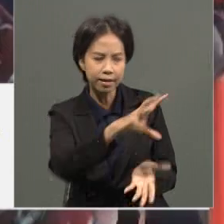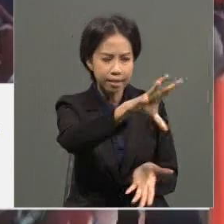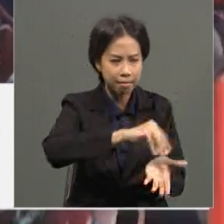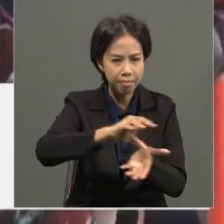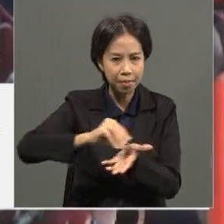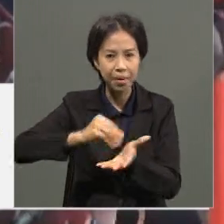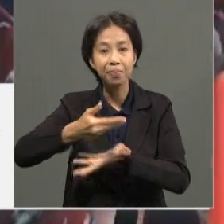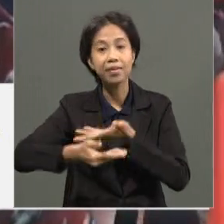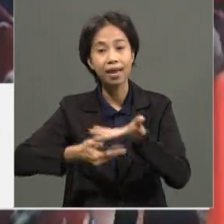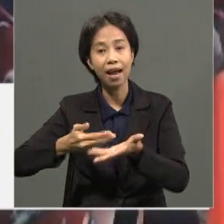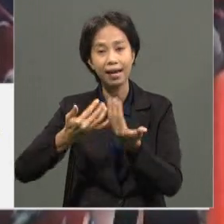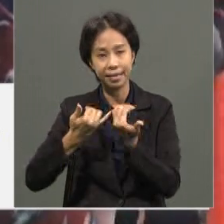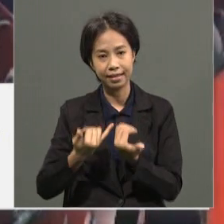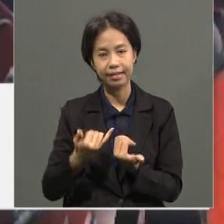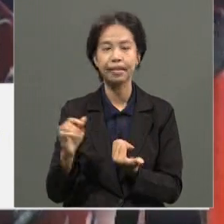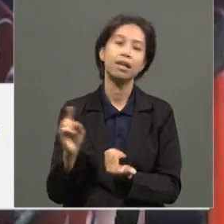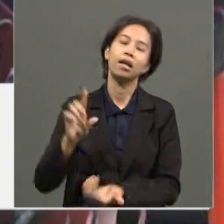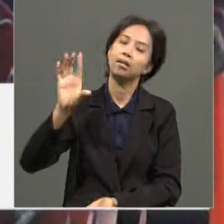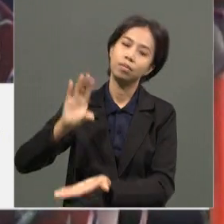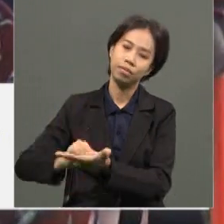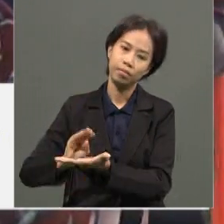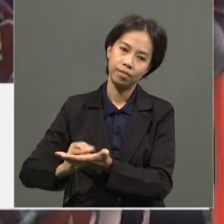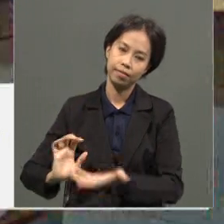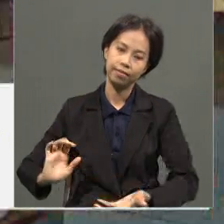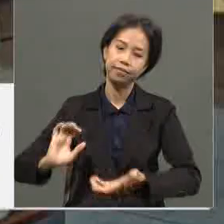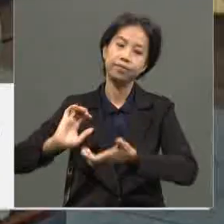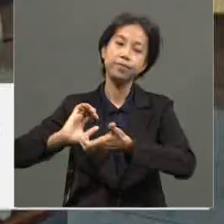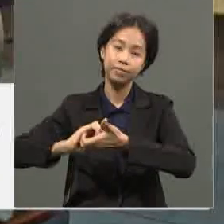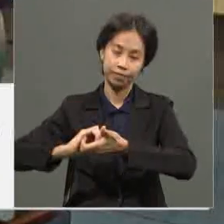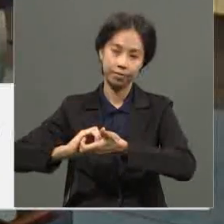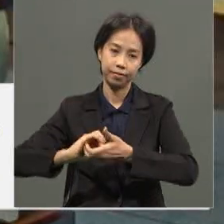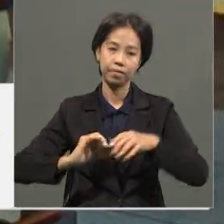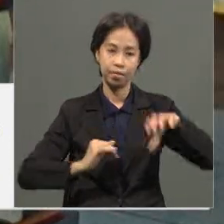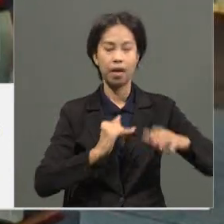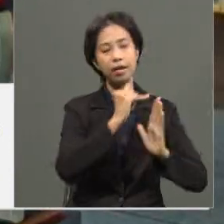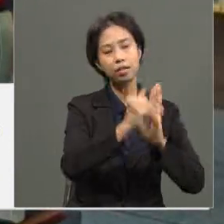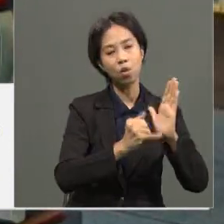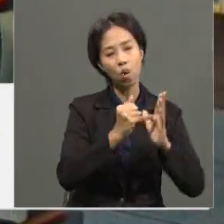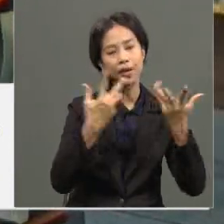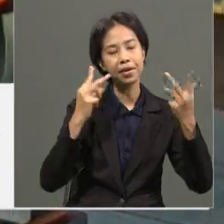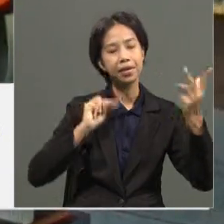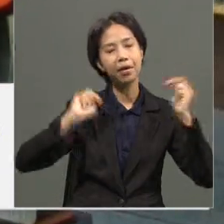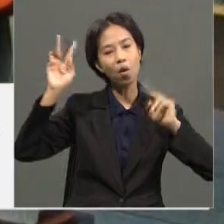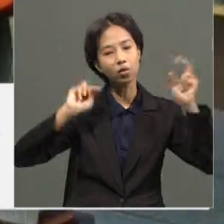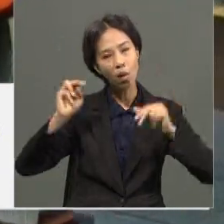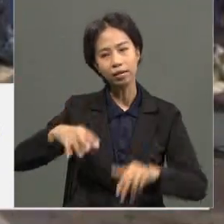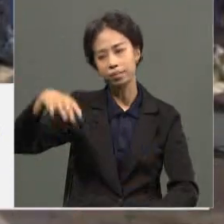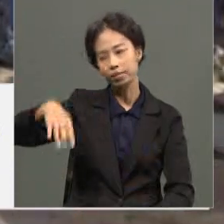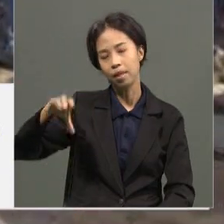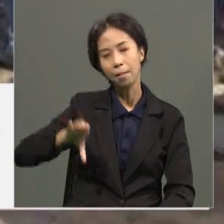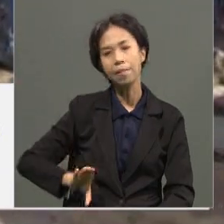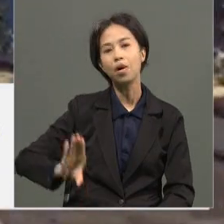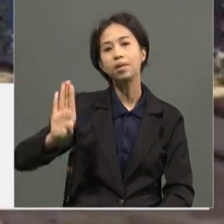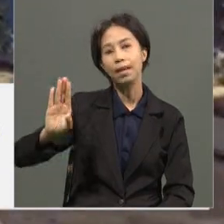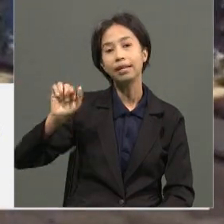ซึ่งเป็นส่วนหนึ่งของบันทึกข้อตกลงความร่วมมือระหว่างจังหวัดนครสวรรค์และบริษัทสยามคูโบต้าคปชจำกัด